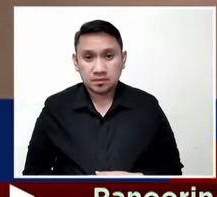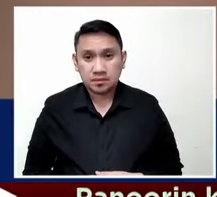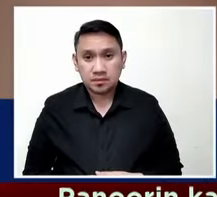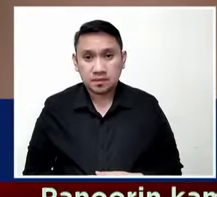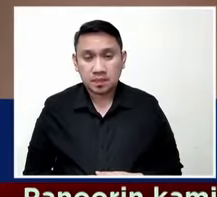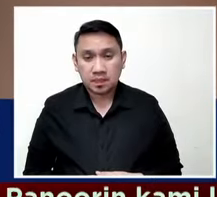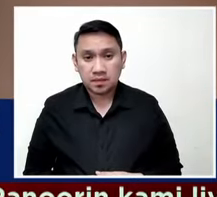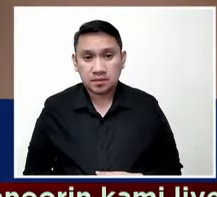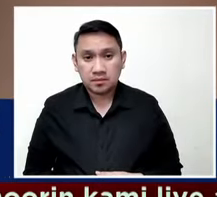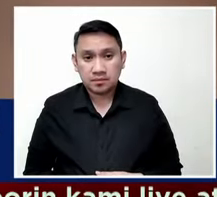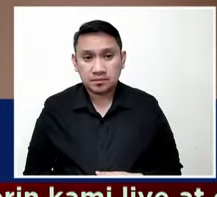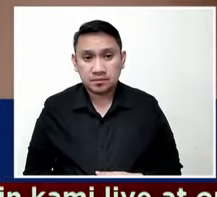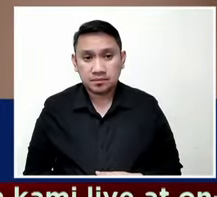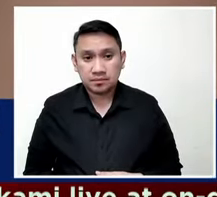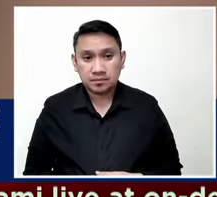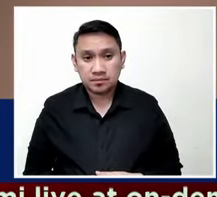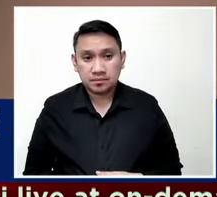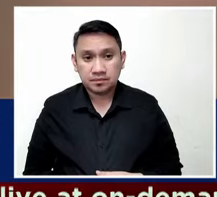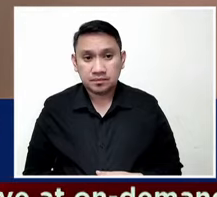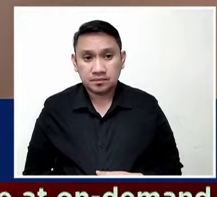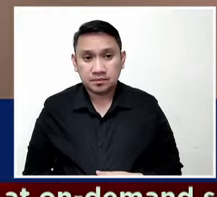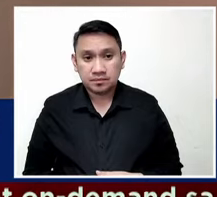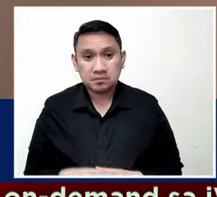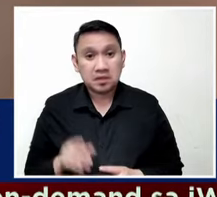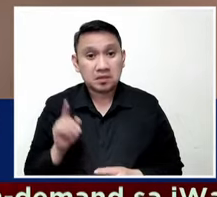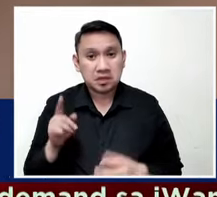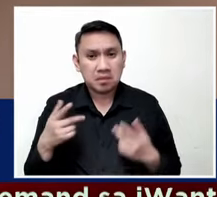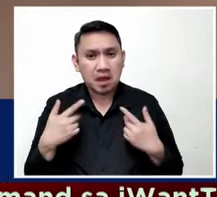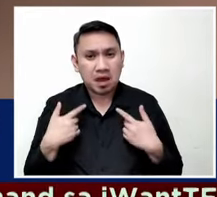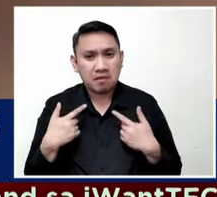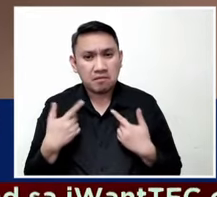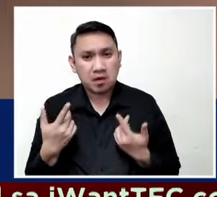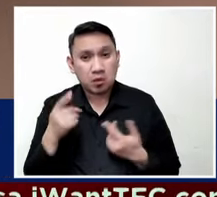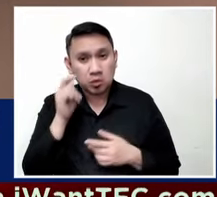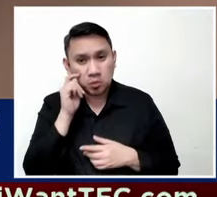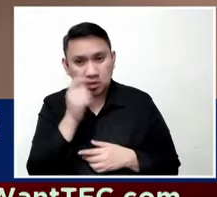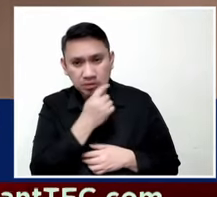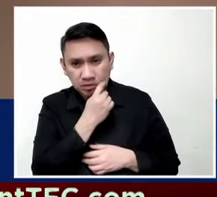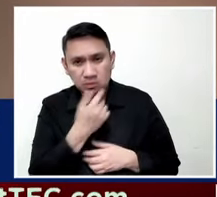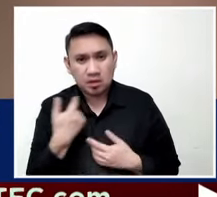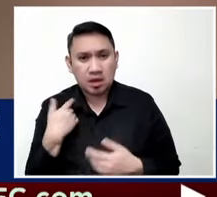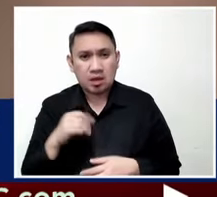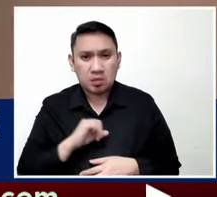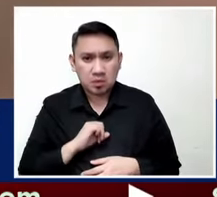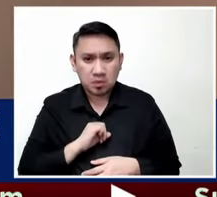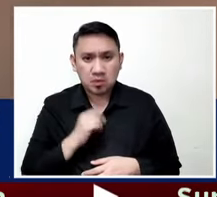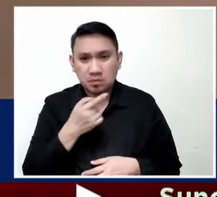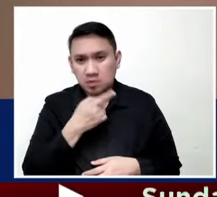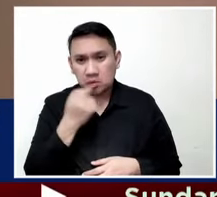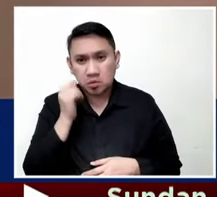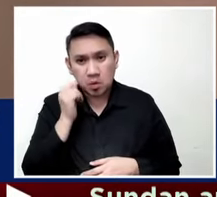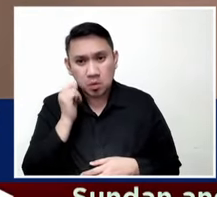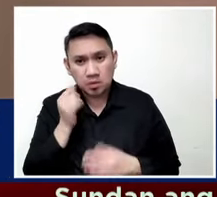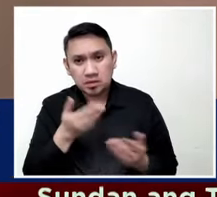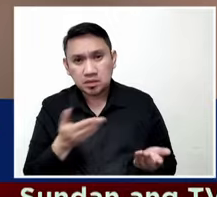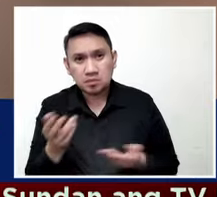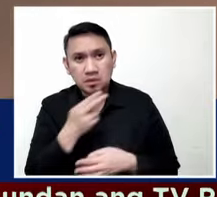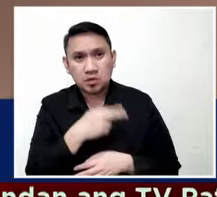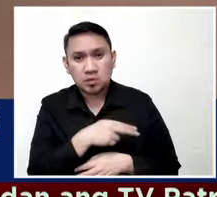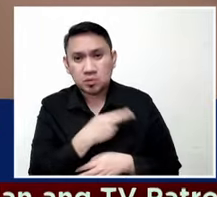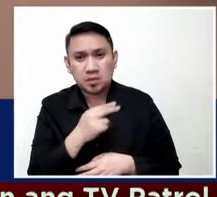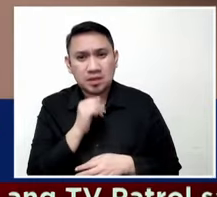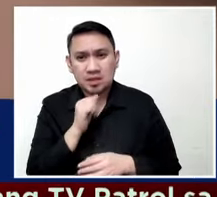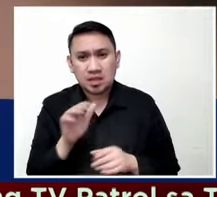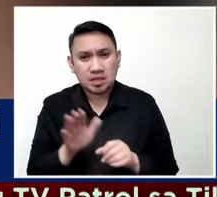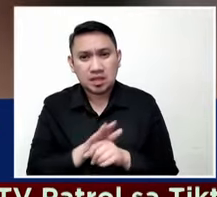Pangangailangan din po. May kambal po kasi ako. Tapos sakitin, hikain, ganun. Madalas po na hospital. Hindi po sapat yung